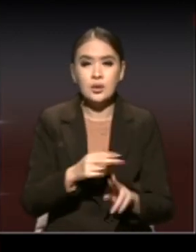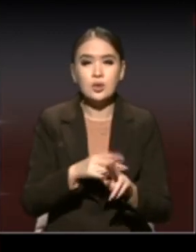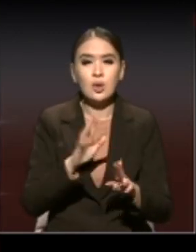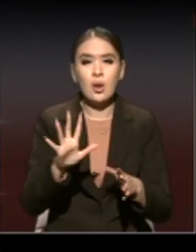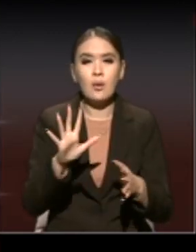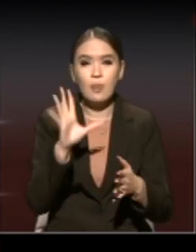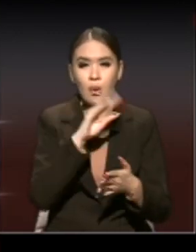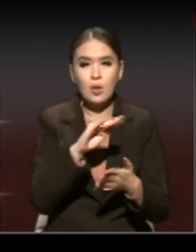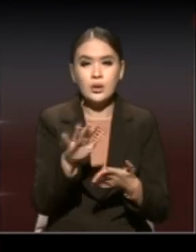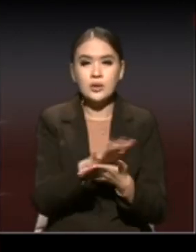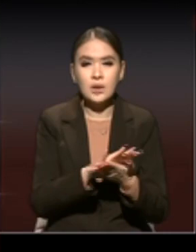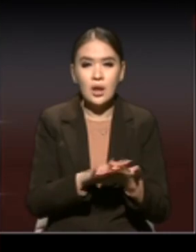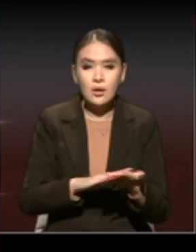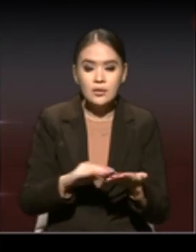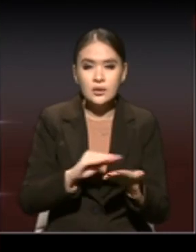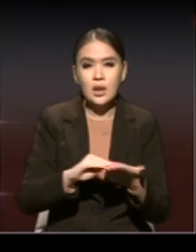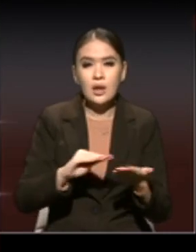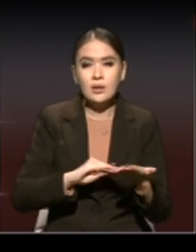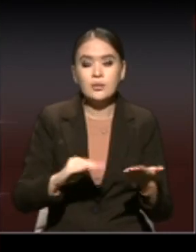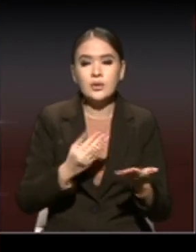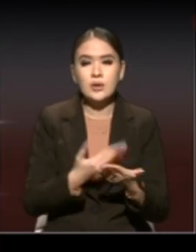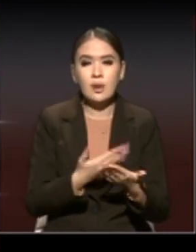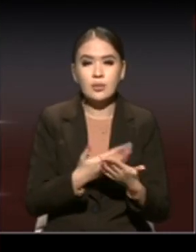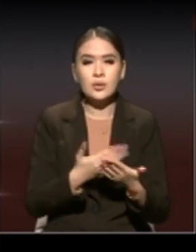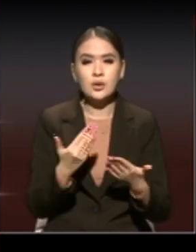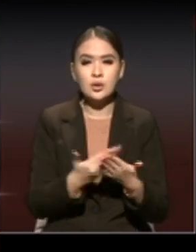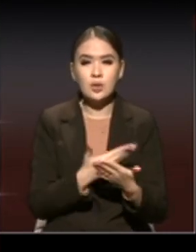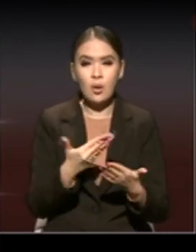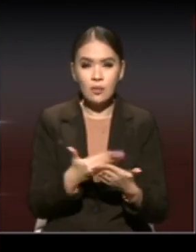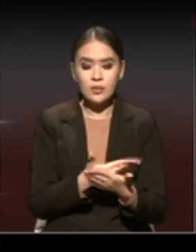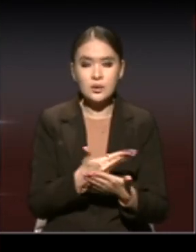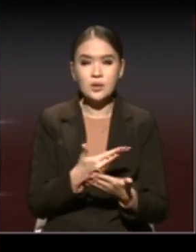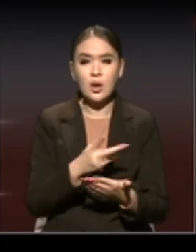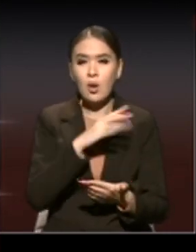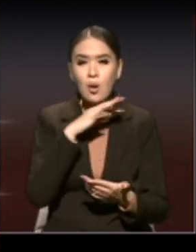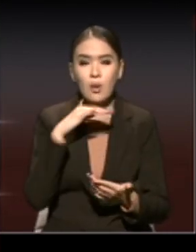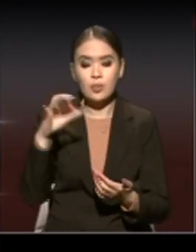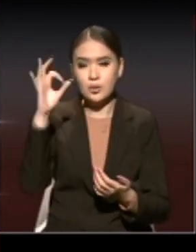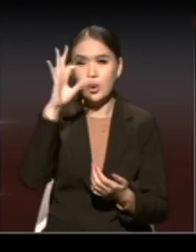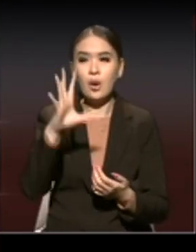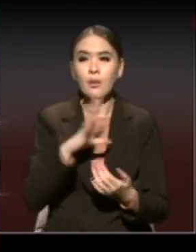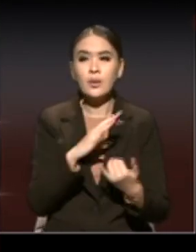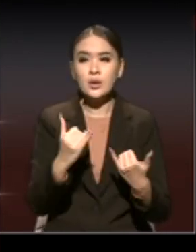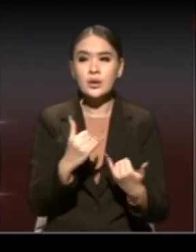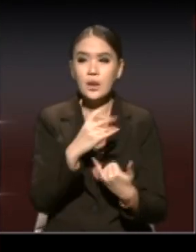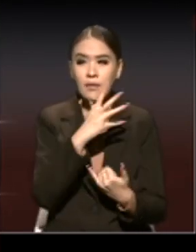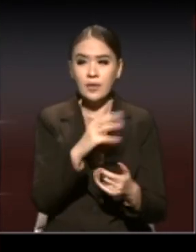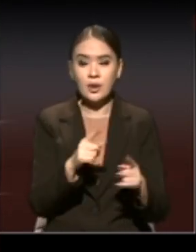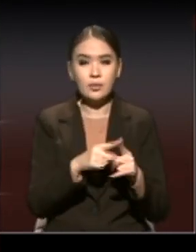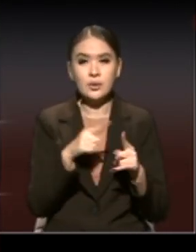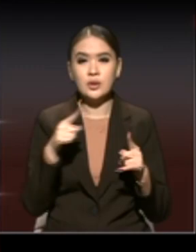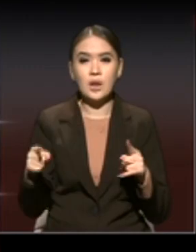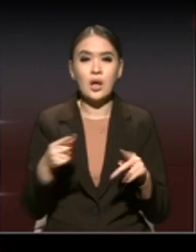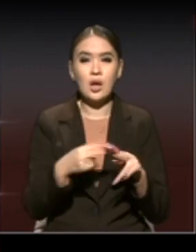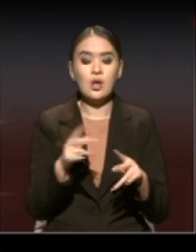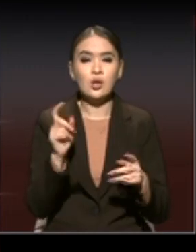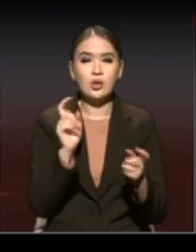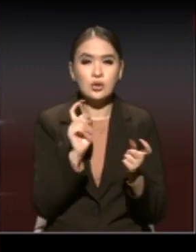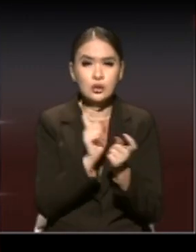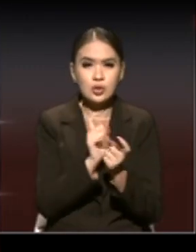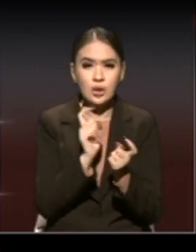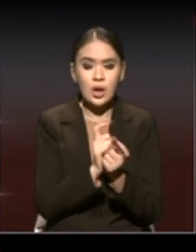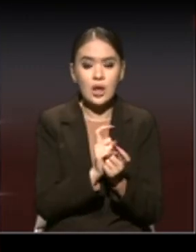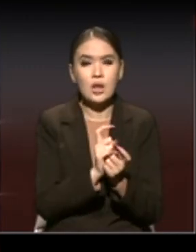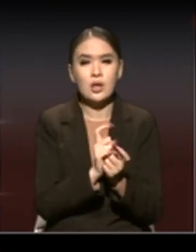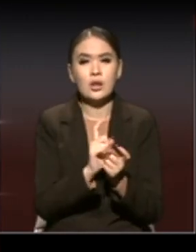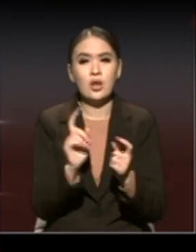соғыс оның ішіне кіреді. Яғни бізде көп жағдайда осы уақытқа дейін ұрыстар, шайқастар